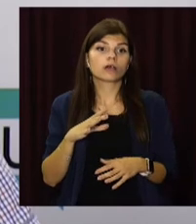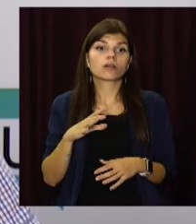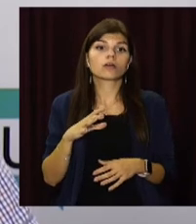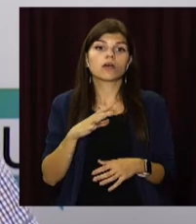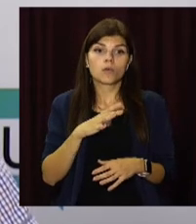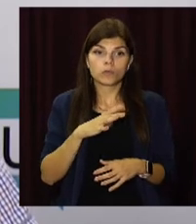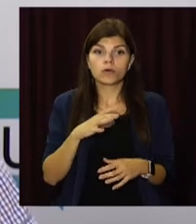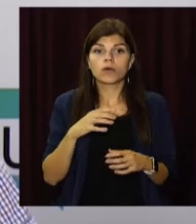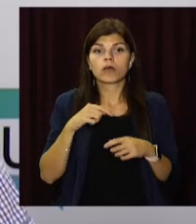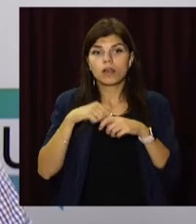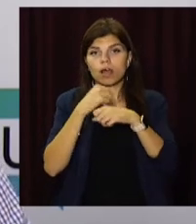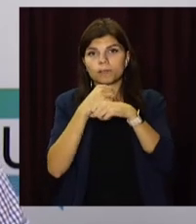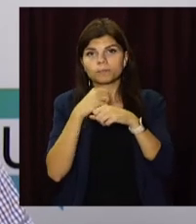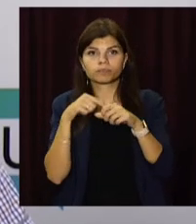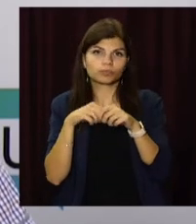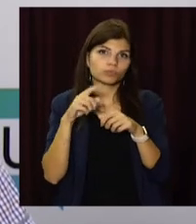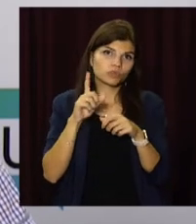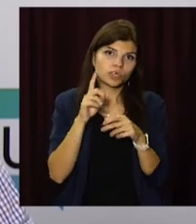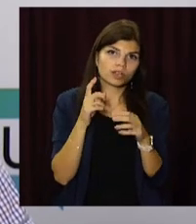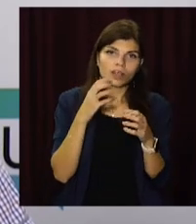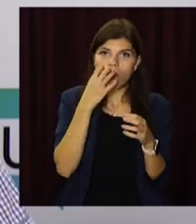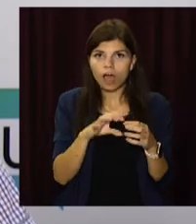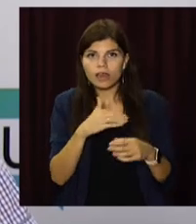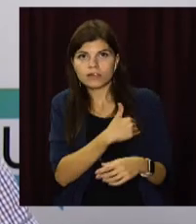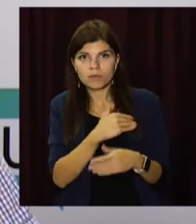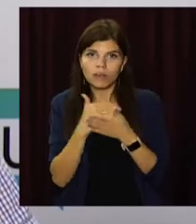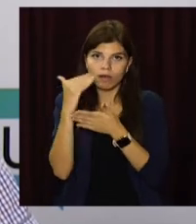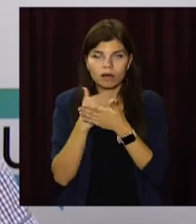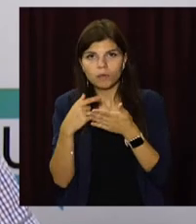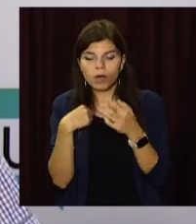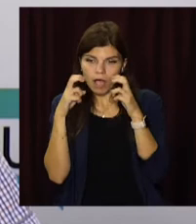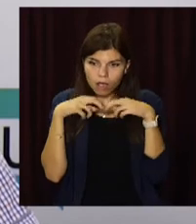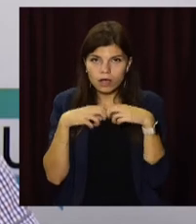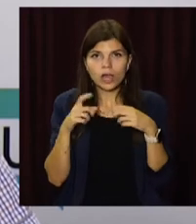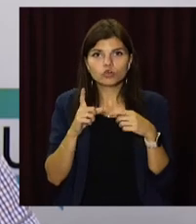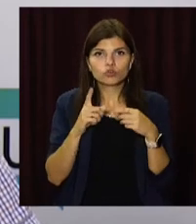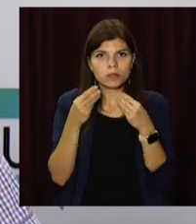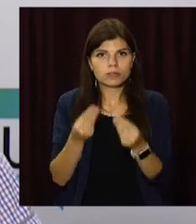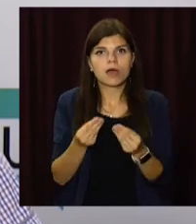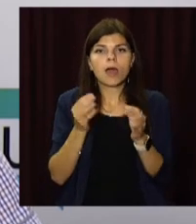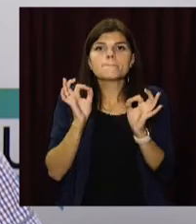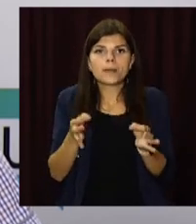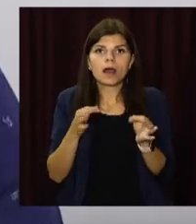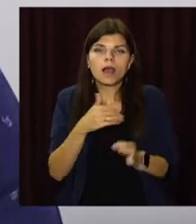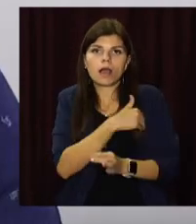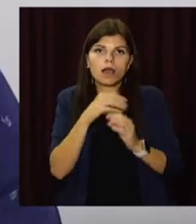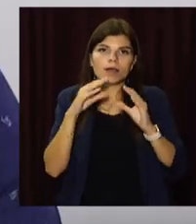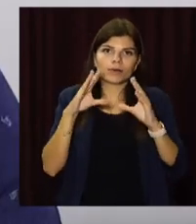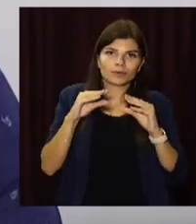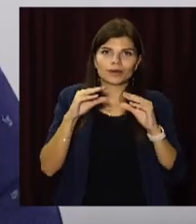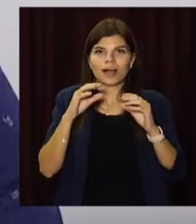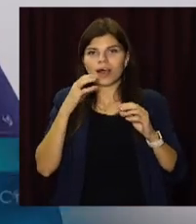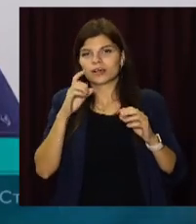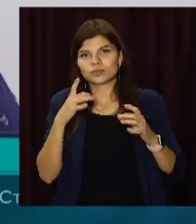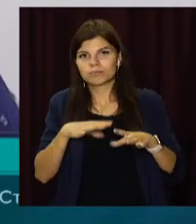аварійна робота двигунів, і ми маємо забезпечити все ж таки надійну роботу. Також